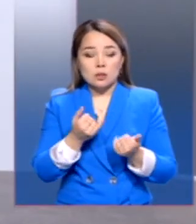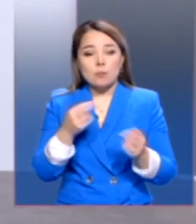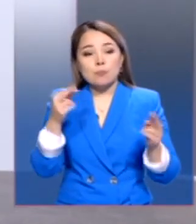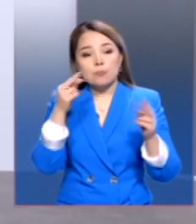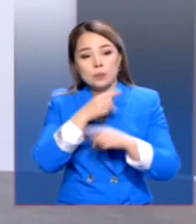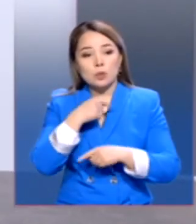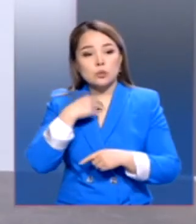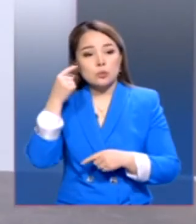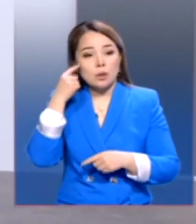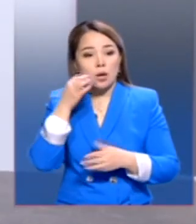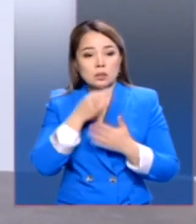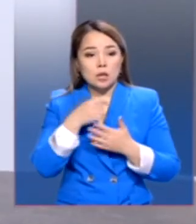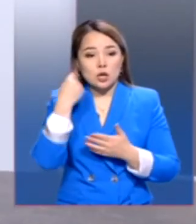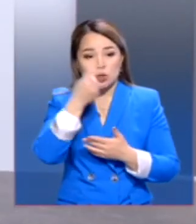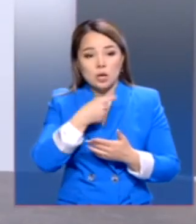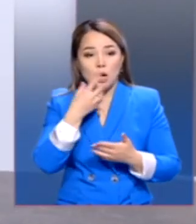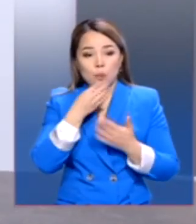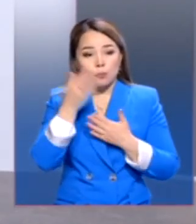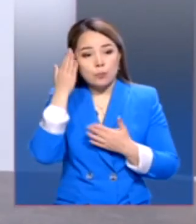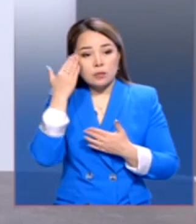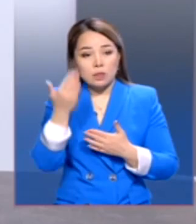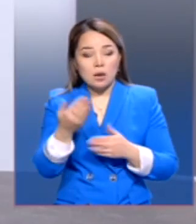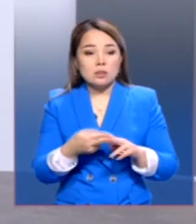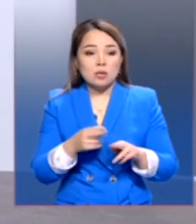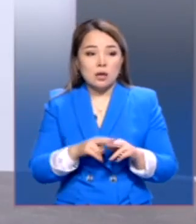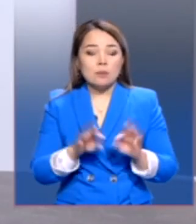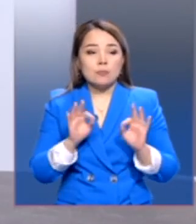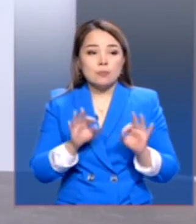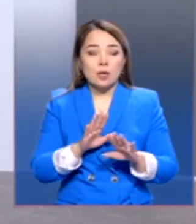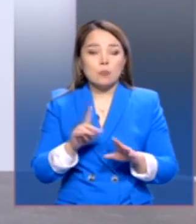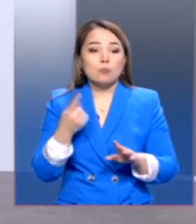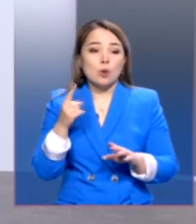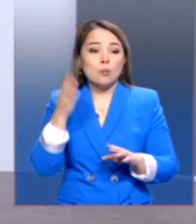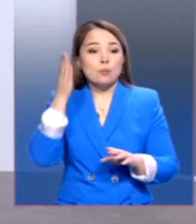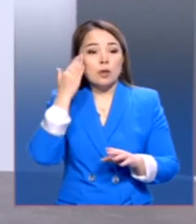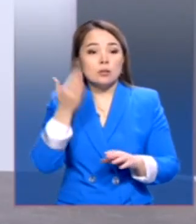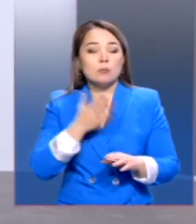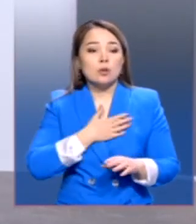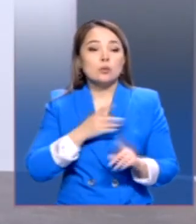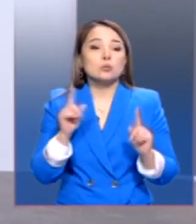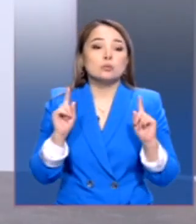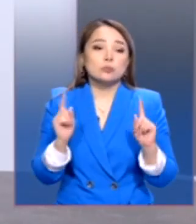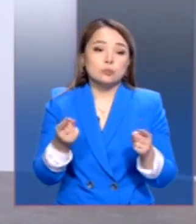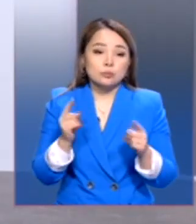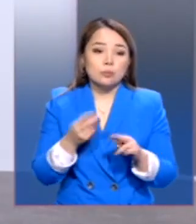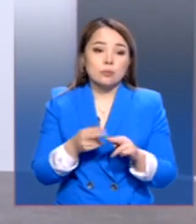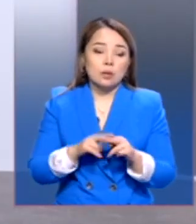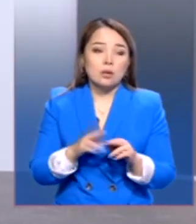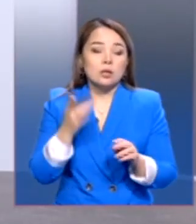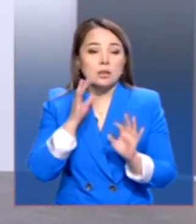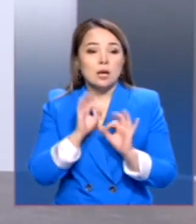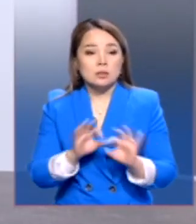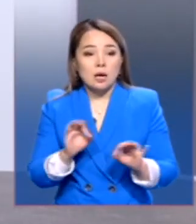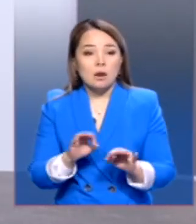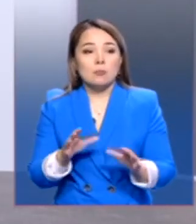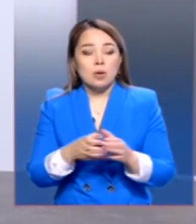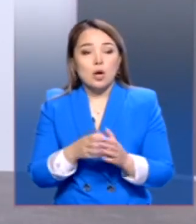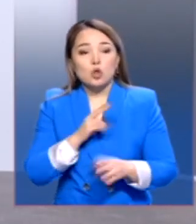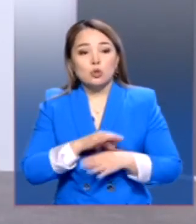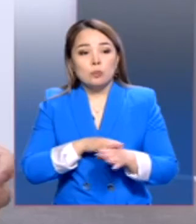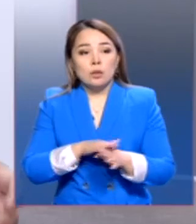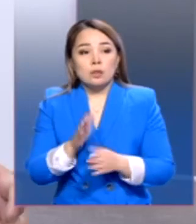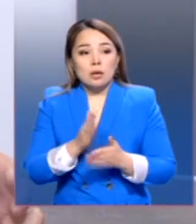қателік. Ол ойға не үшін келді? Өйткені жаңағы біздегі үнемі айта беретін Кореяның мысалы